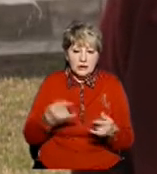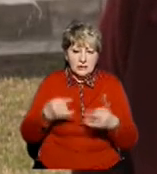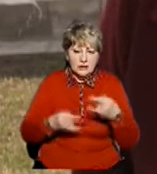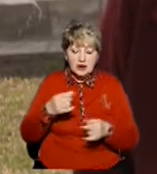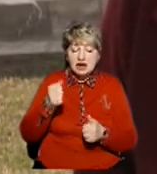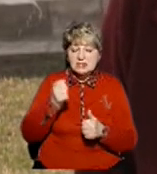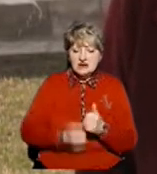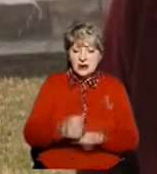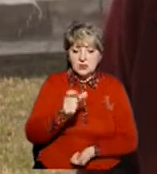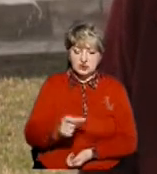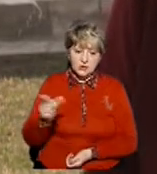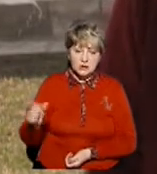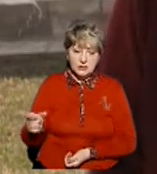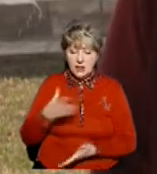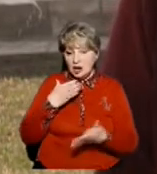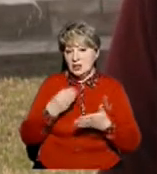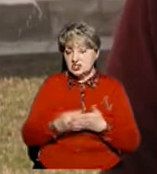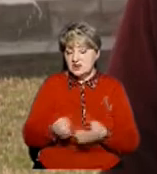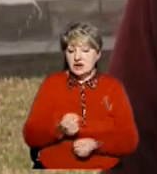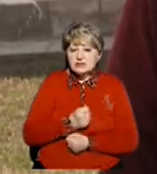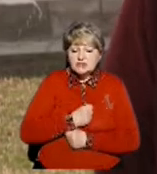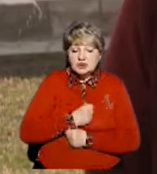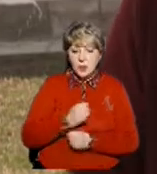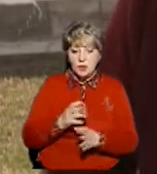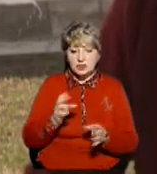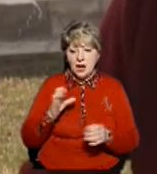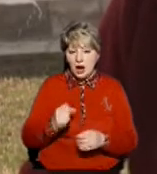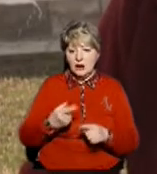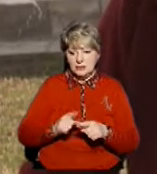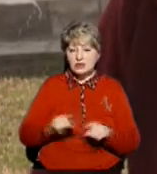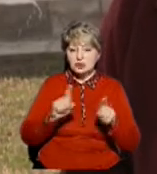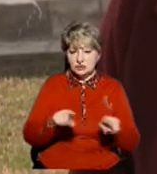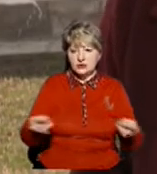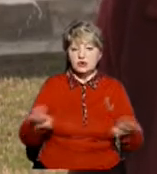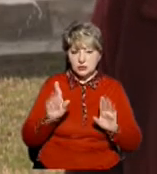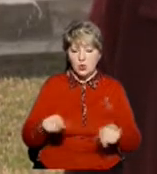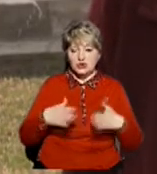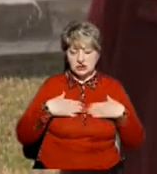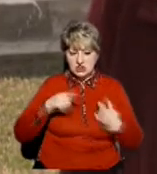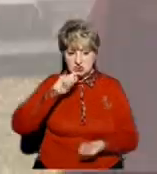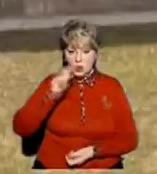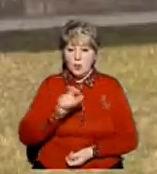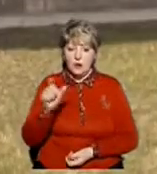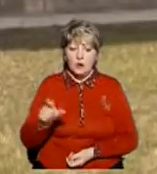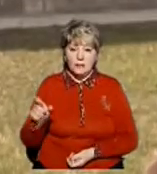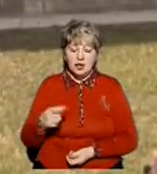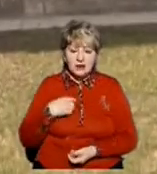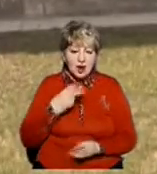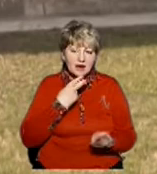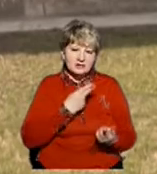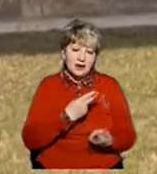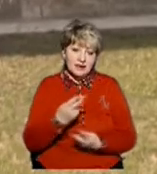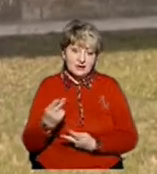і за кожних людей. Своїх же шкода, як, а вони ж теж все одно наші, українці. Це